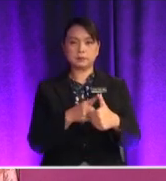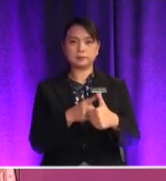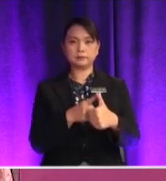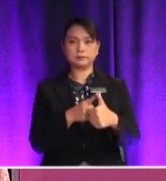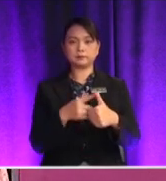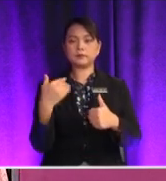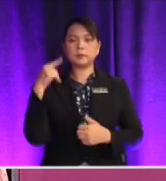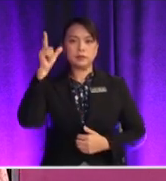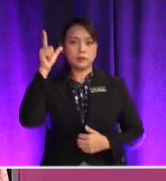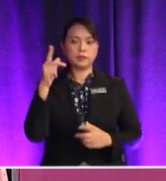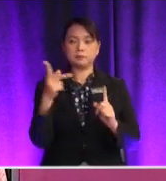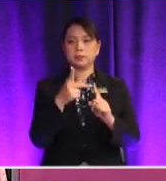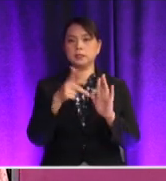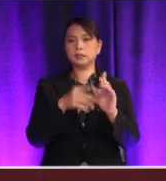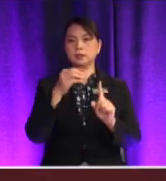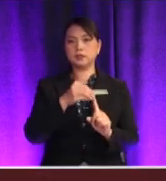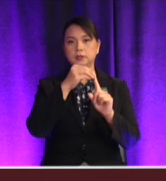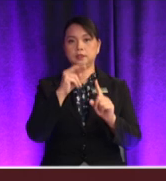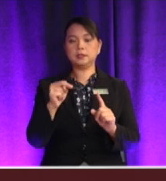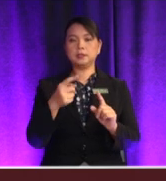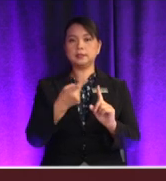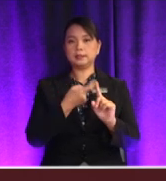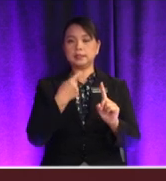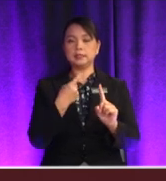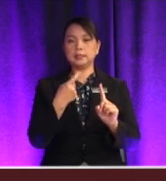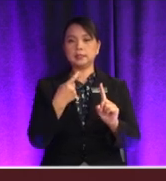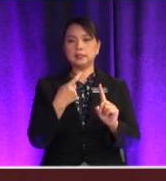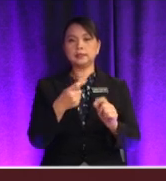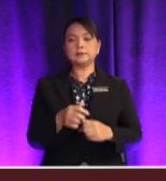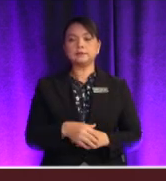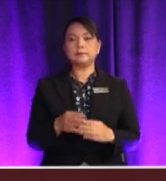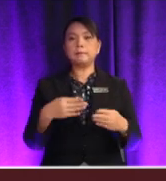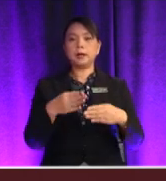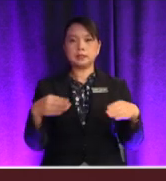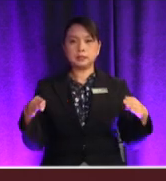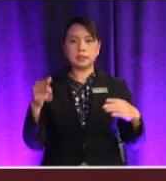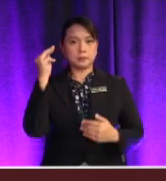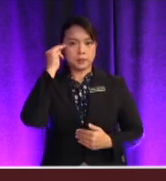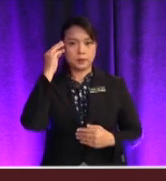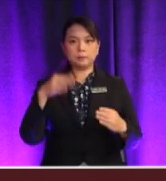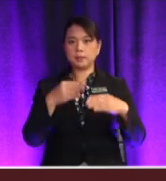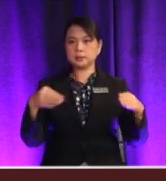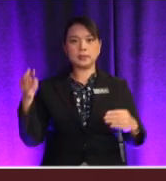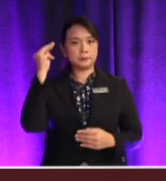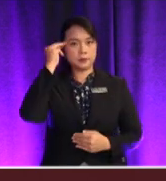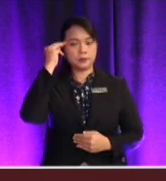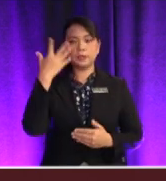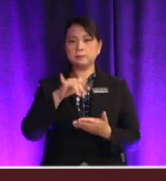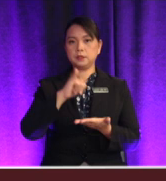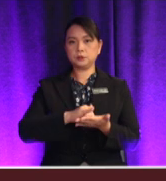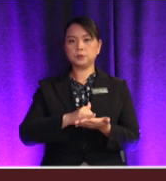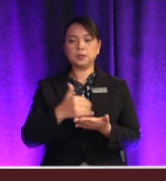lihat kepada keunikannya dari aspek bahasa. Okey, kalau kita tengok, Melayu, bahasa Malaysia. Kemudian kita